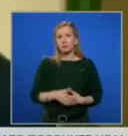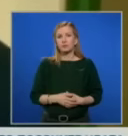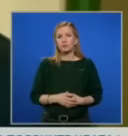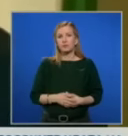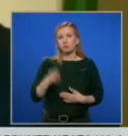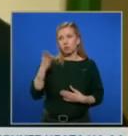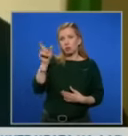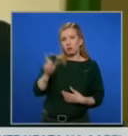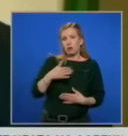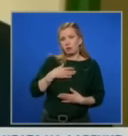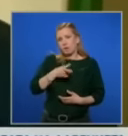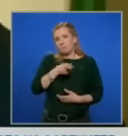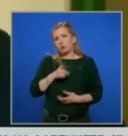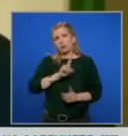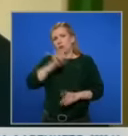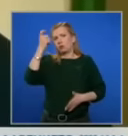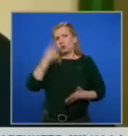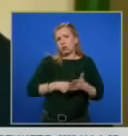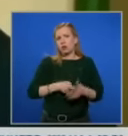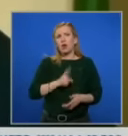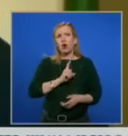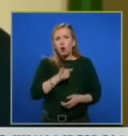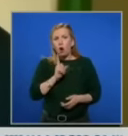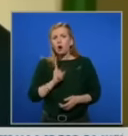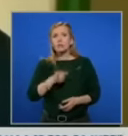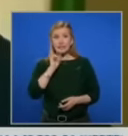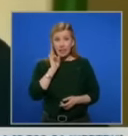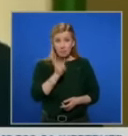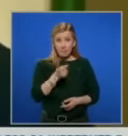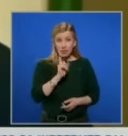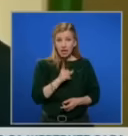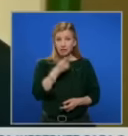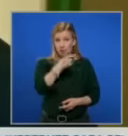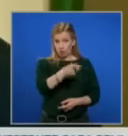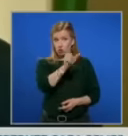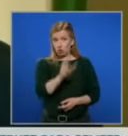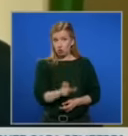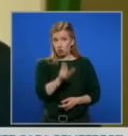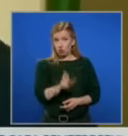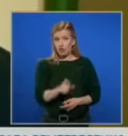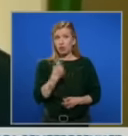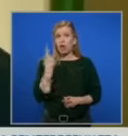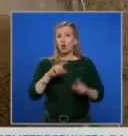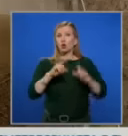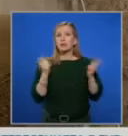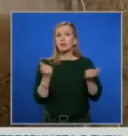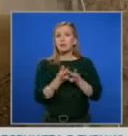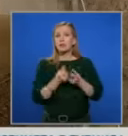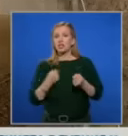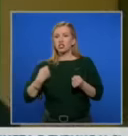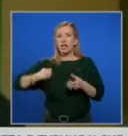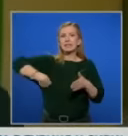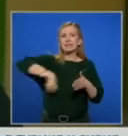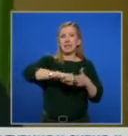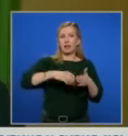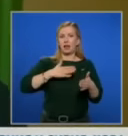си има пистолет, въобще не го интересува. Ходи, заплаши, ето човек, бошката, на носа бране го беше изрито в градите. Когато